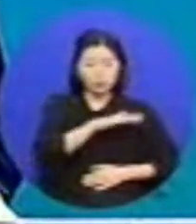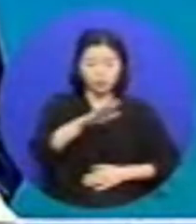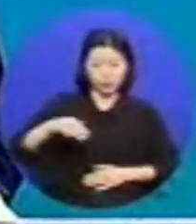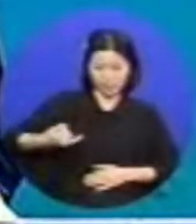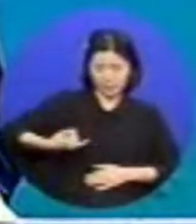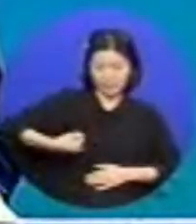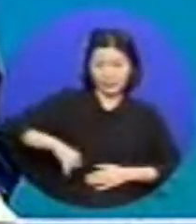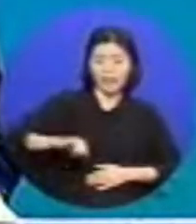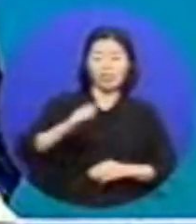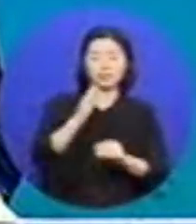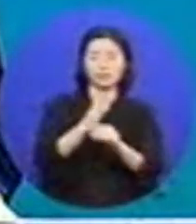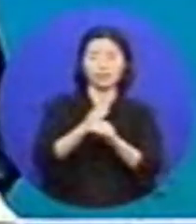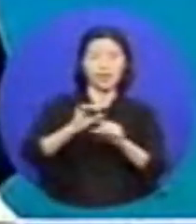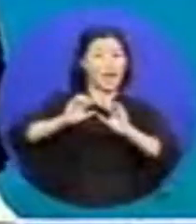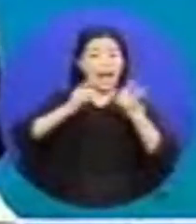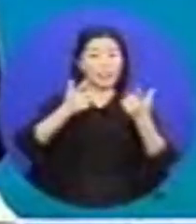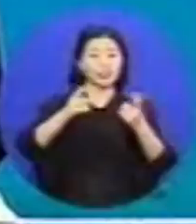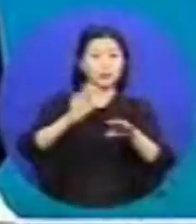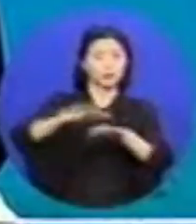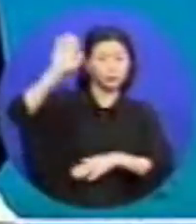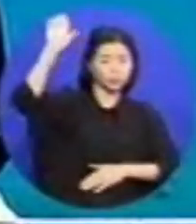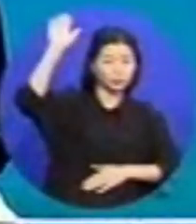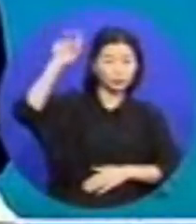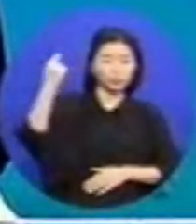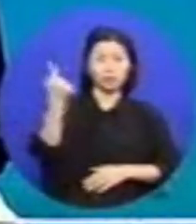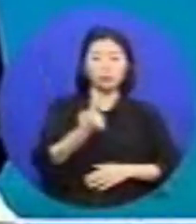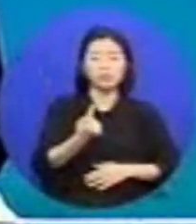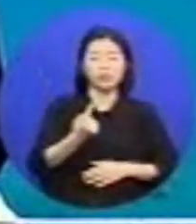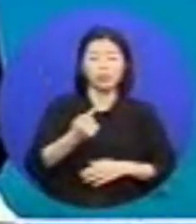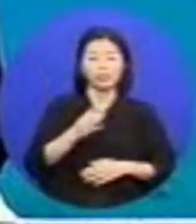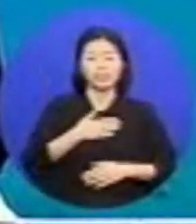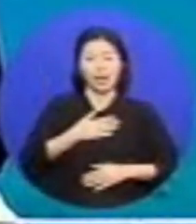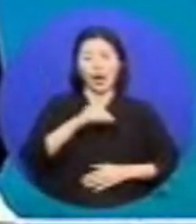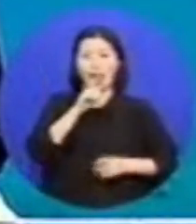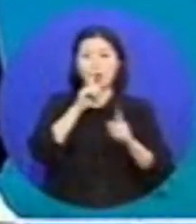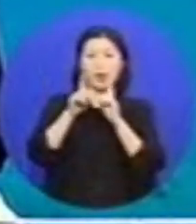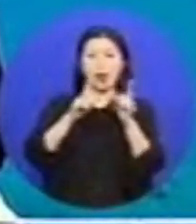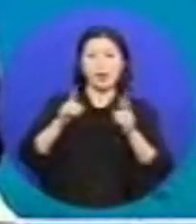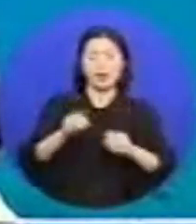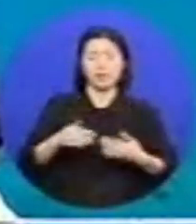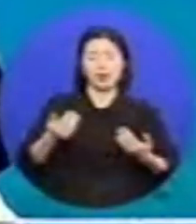아니요 그거 거짓말이에요 이렇게 손 들고 나오면 제가 할 말이 없잖아요.